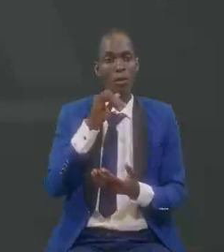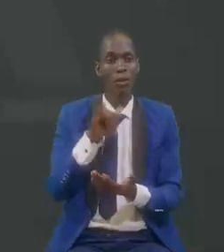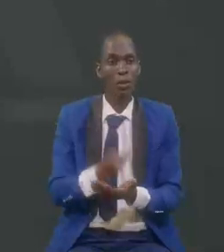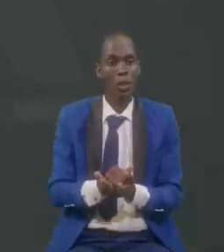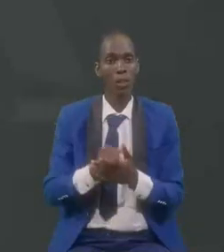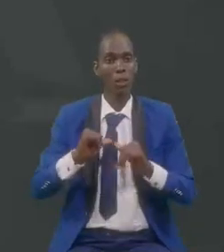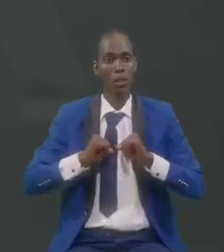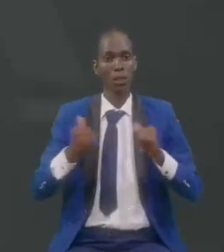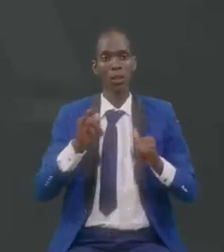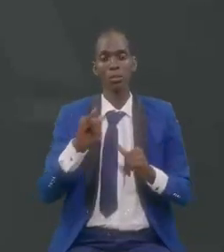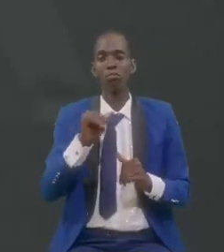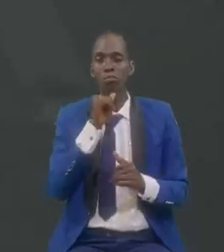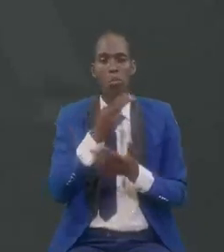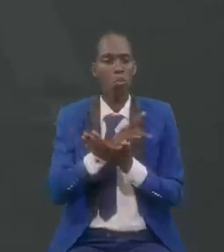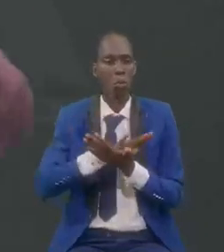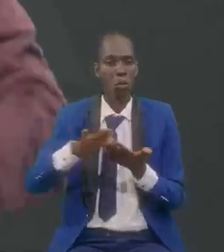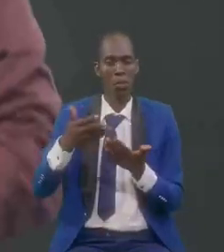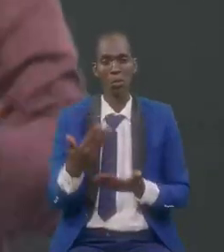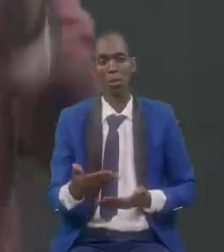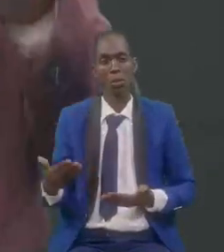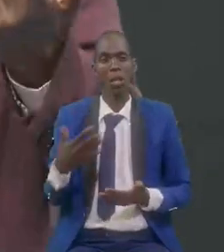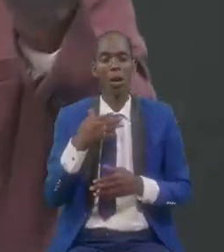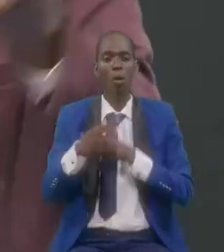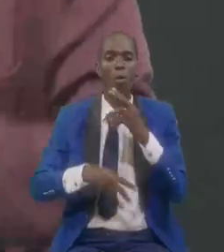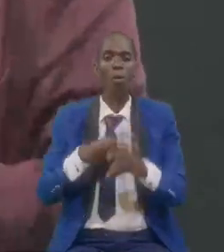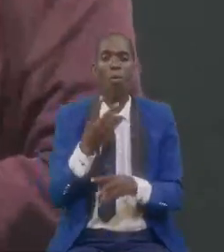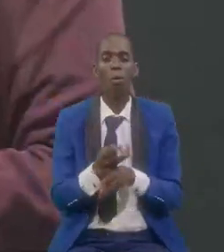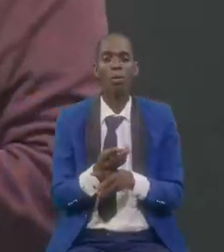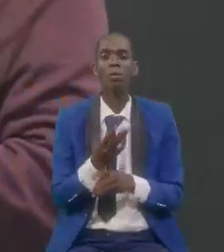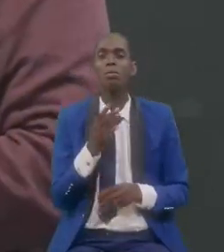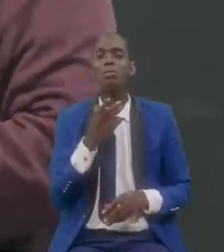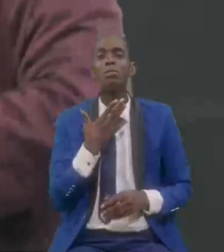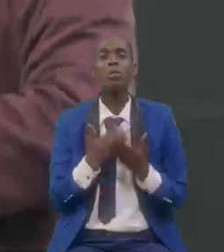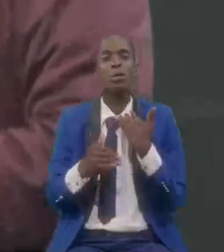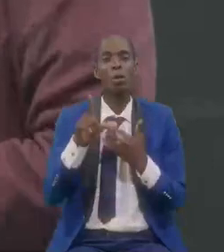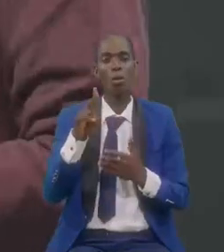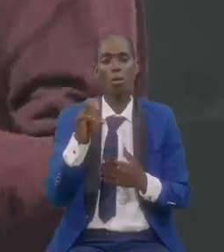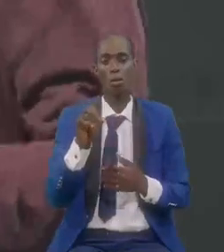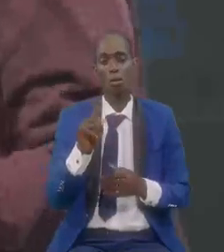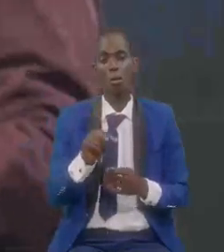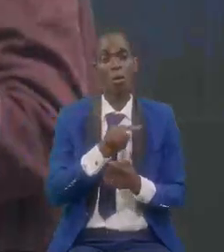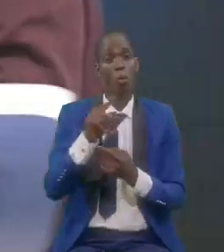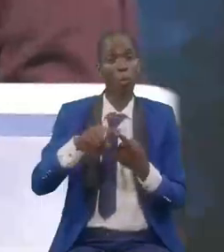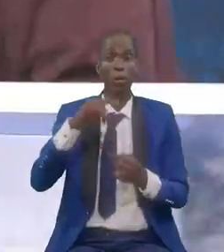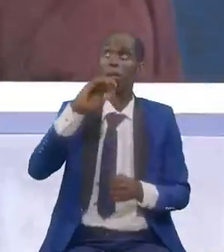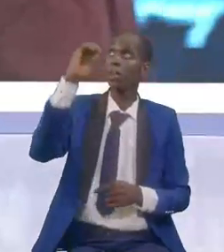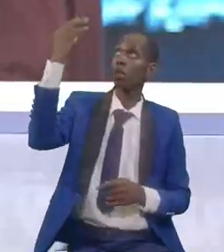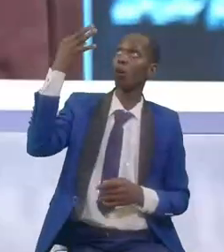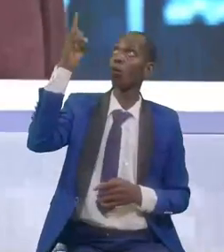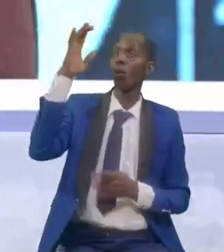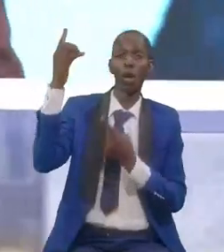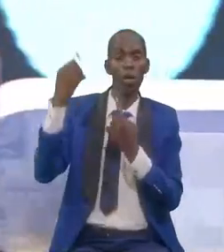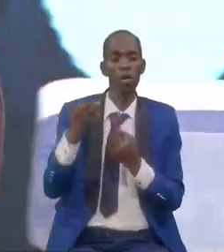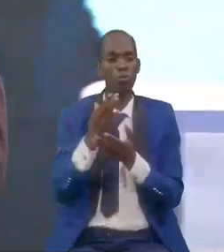renoncer à l'impiété et aux convoitises mondaines. Quand la grâce de Dieu te parvient, certaines